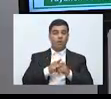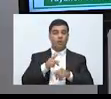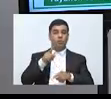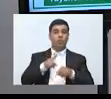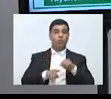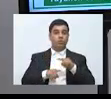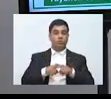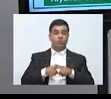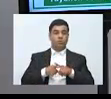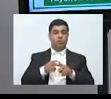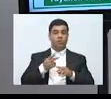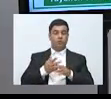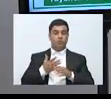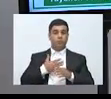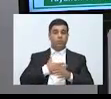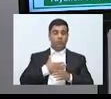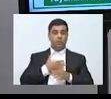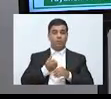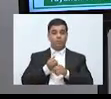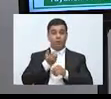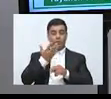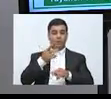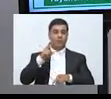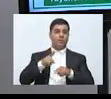Моя процветающая страна.